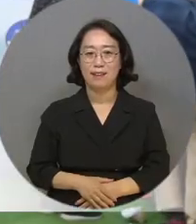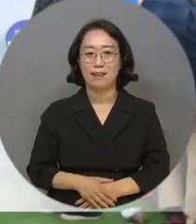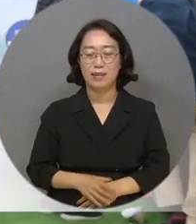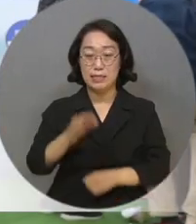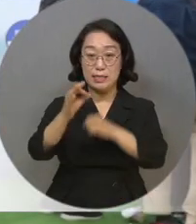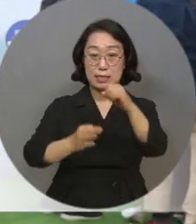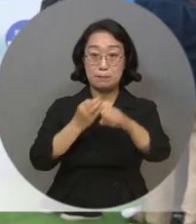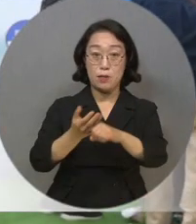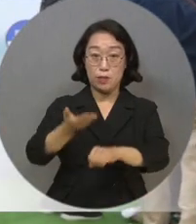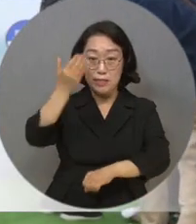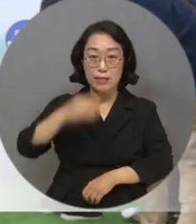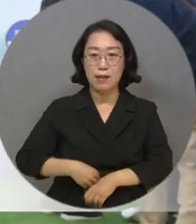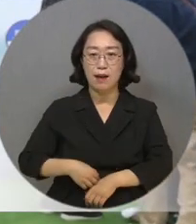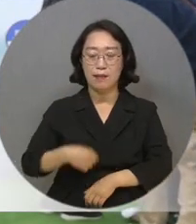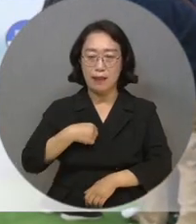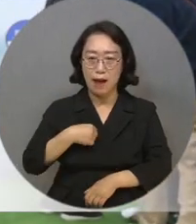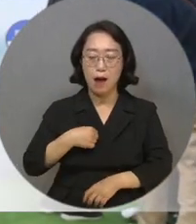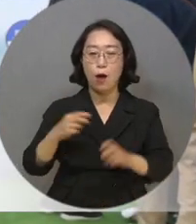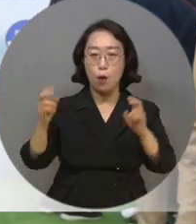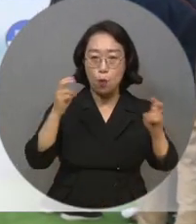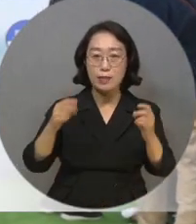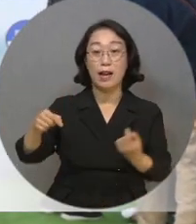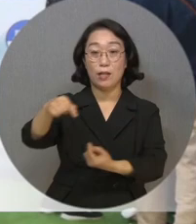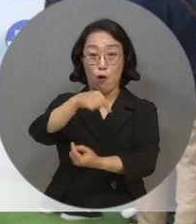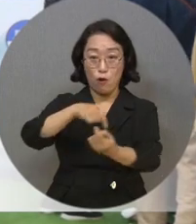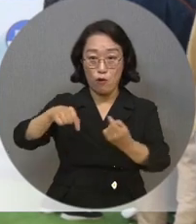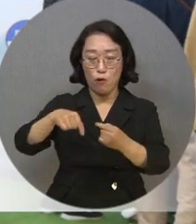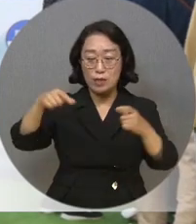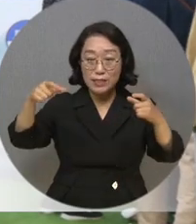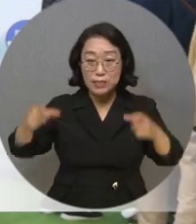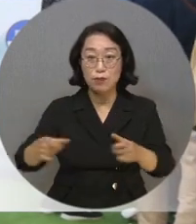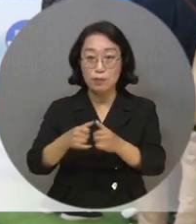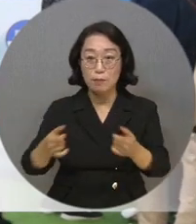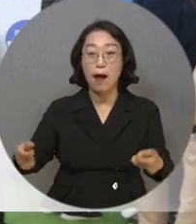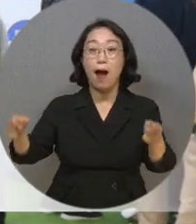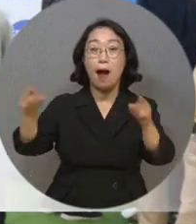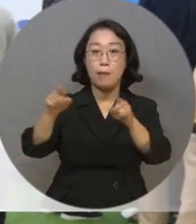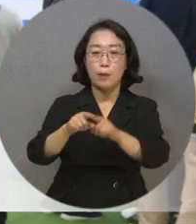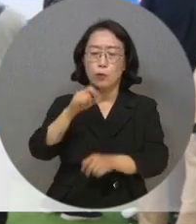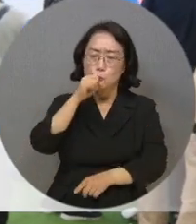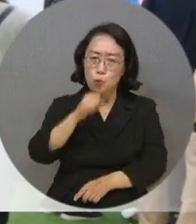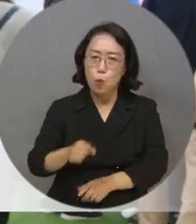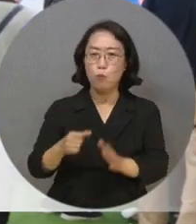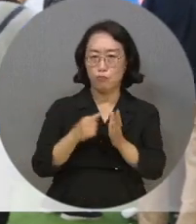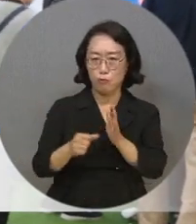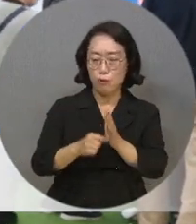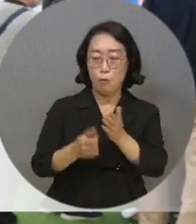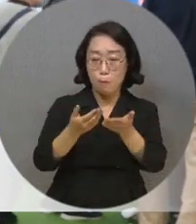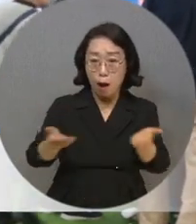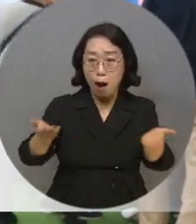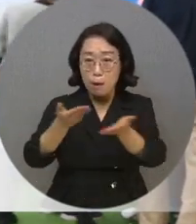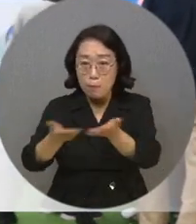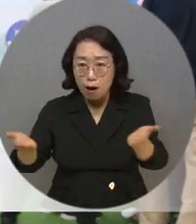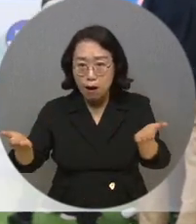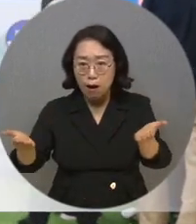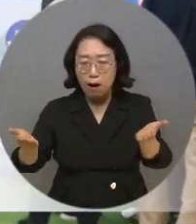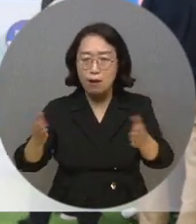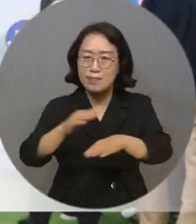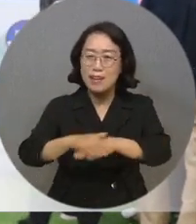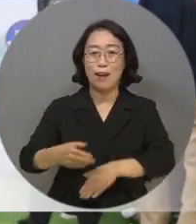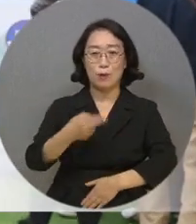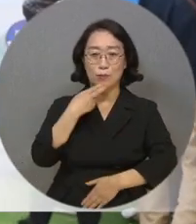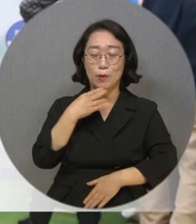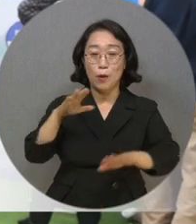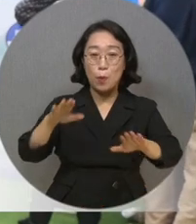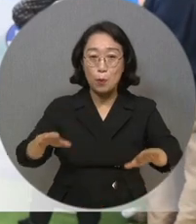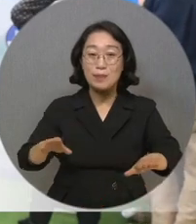10년 이상 회사를 하면서 서초 국민들과 이렇게 좋은 제품을 가지고 만날 수 있는 기회가 잘 없었는데